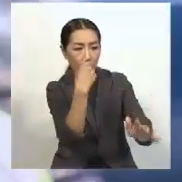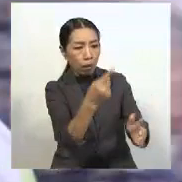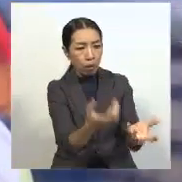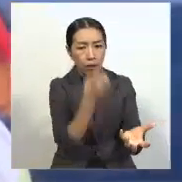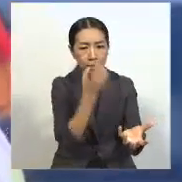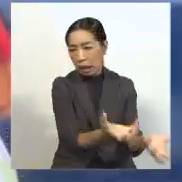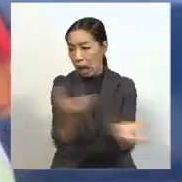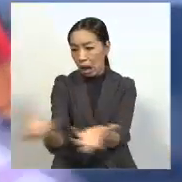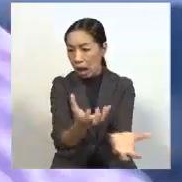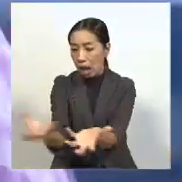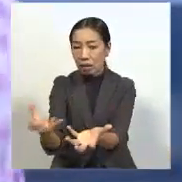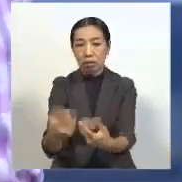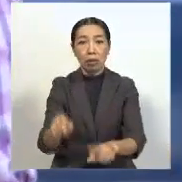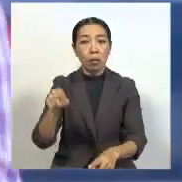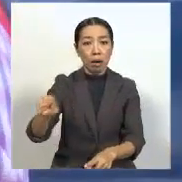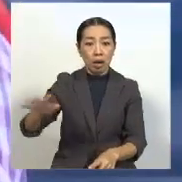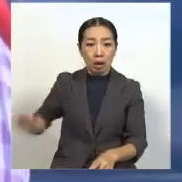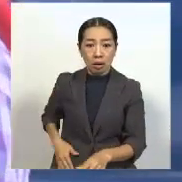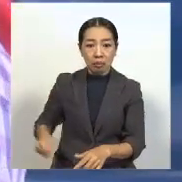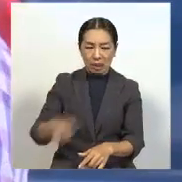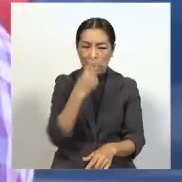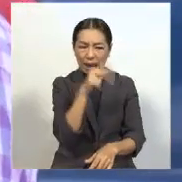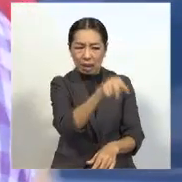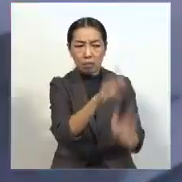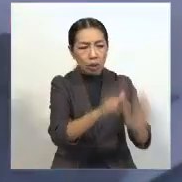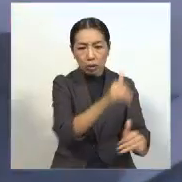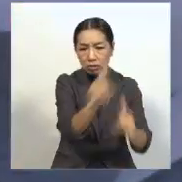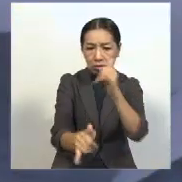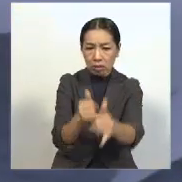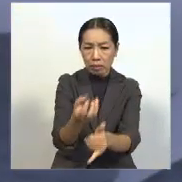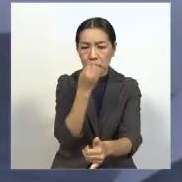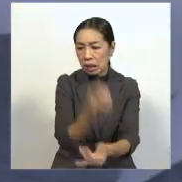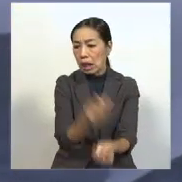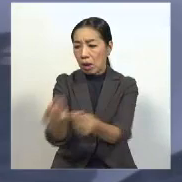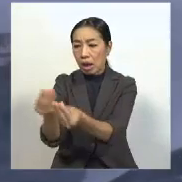งี้ยเวลานั่นก็มาหยอดให้กัน